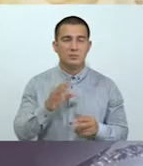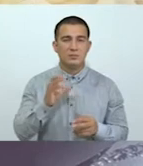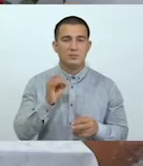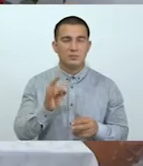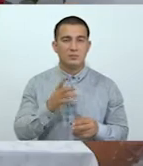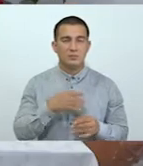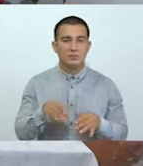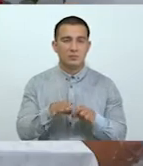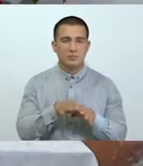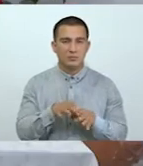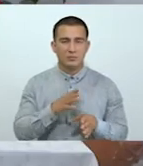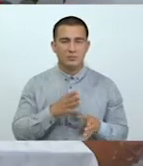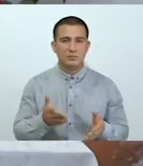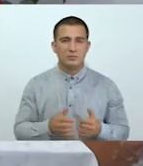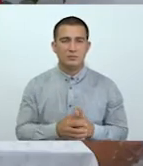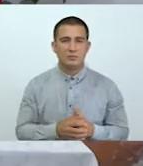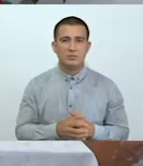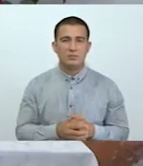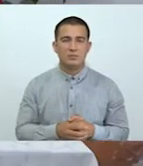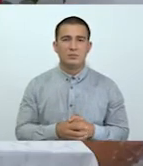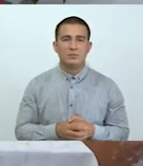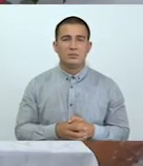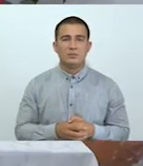pishloqimizni yopib oldik.